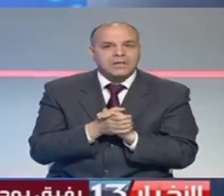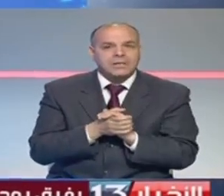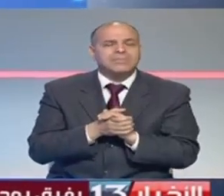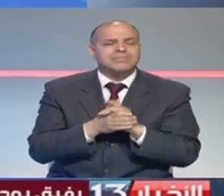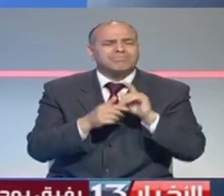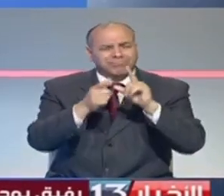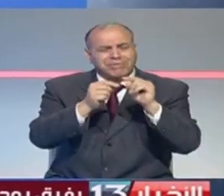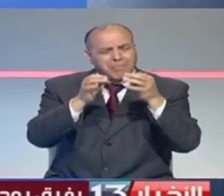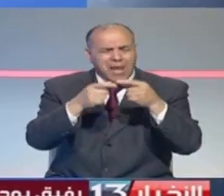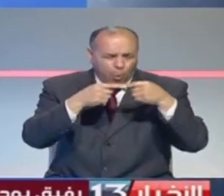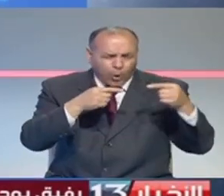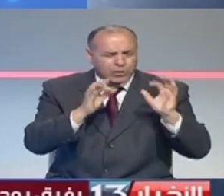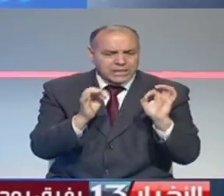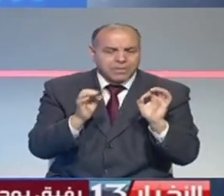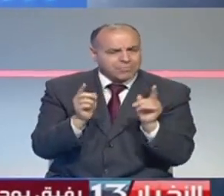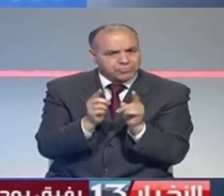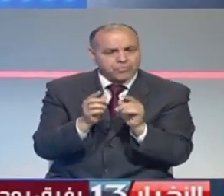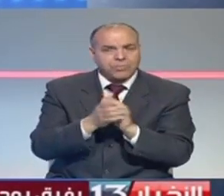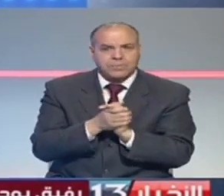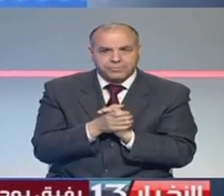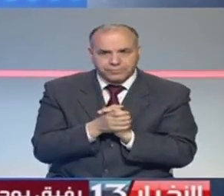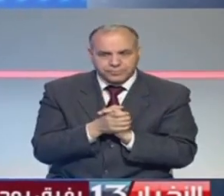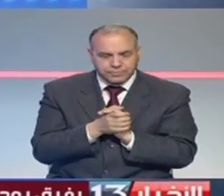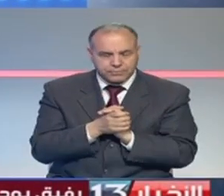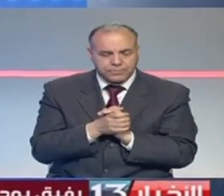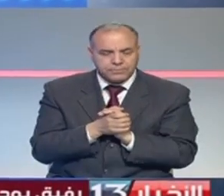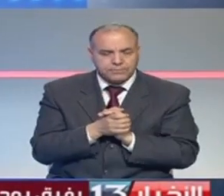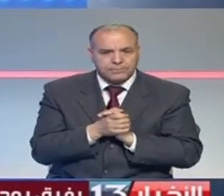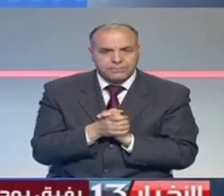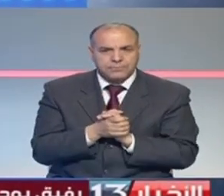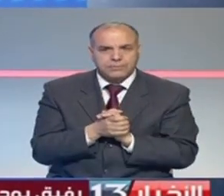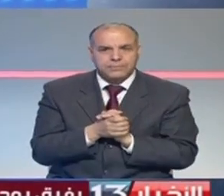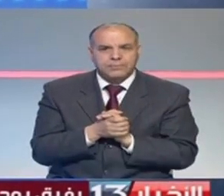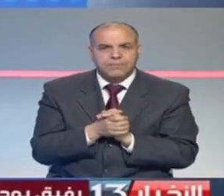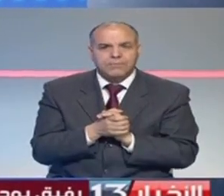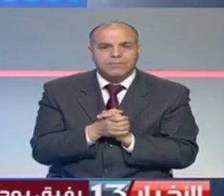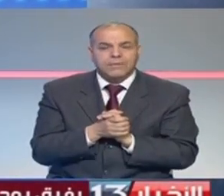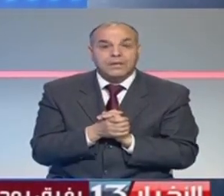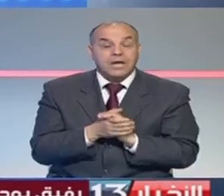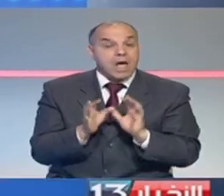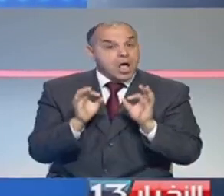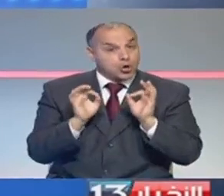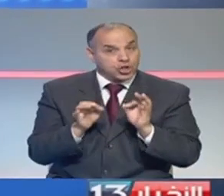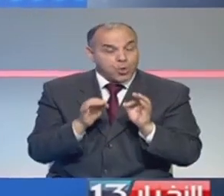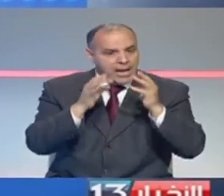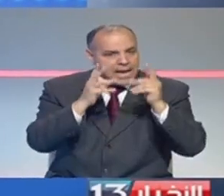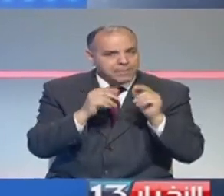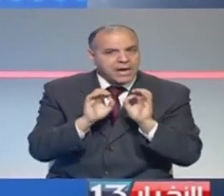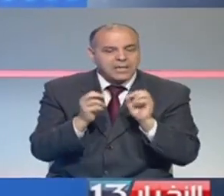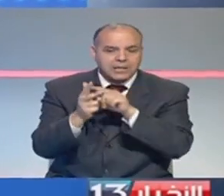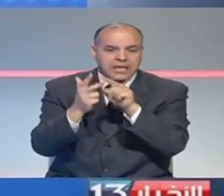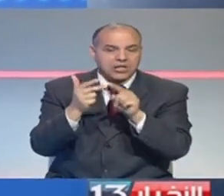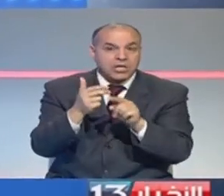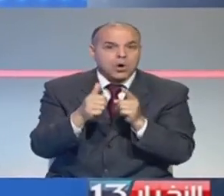في تفاصيل، معناها متاع بروجيكسيون متاع متاع متاع حسابات وماتيماتيك، نجم نحسبوها على ثلاث